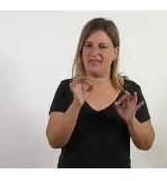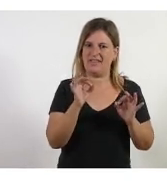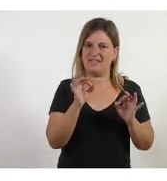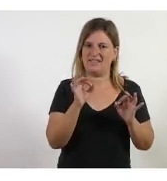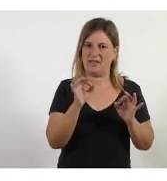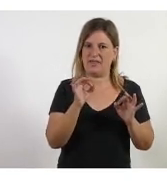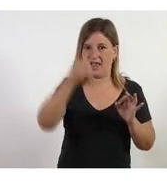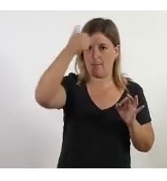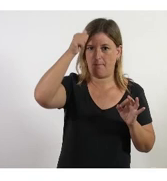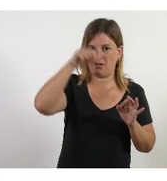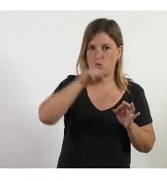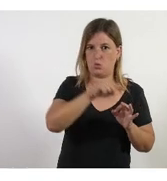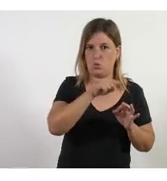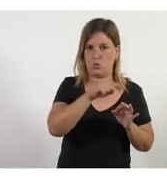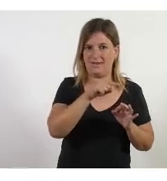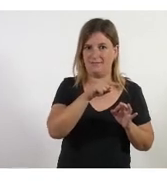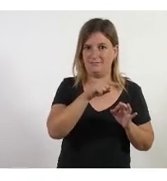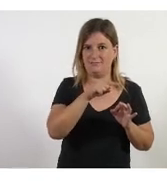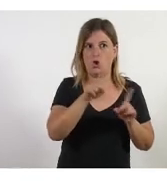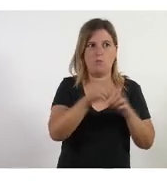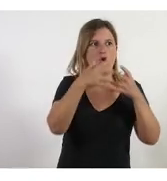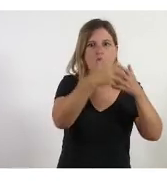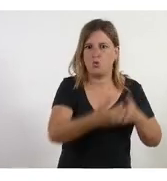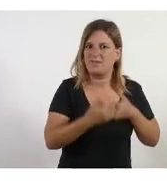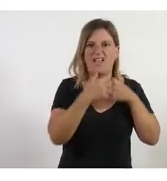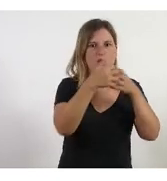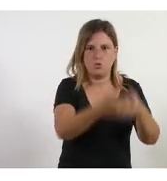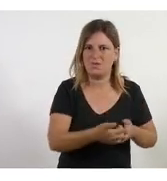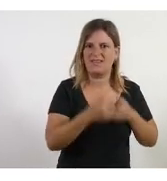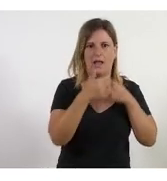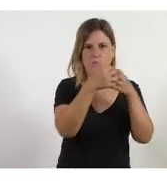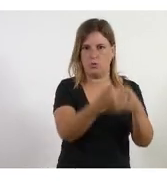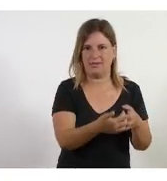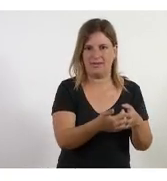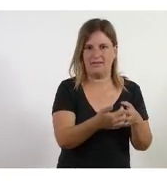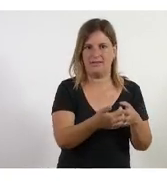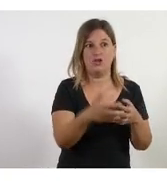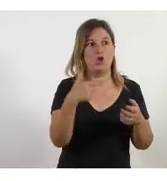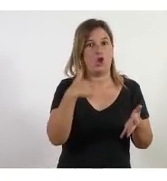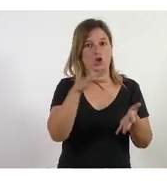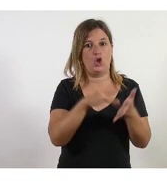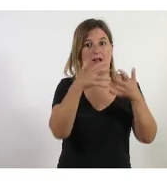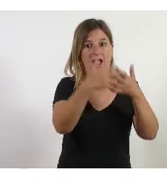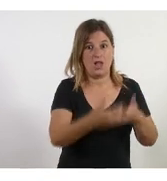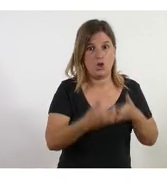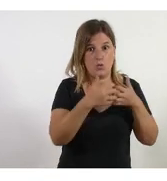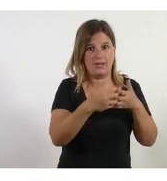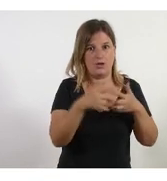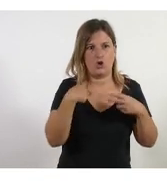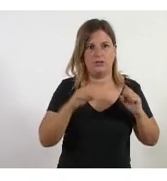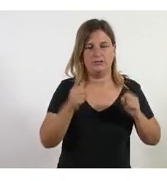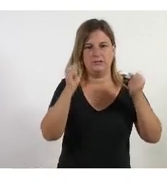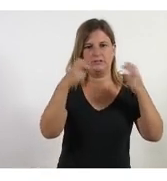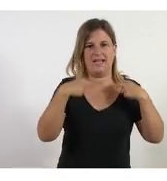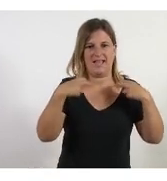nostre també, que és des de lo masculí, i és combatre. I quan estic combatent, el que fa és que em puja l'estrès i em puja